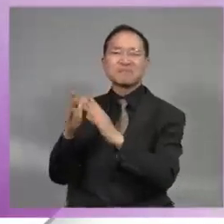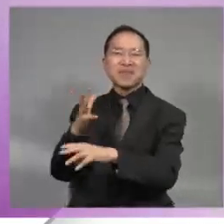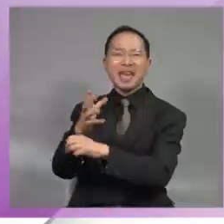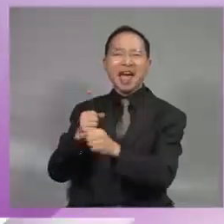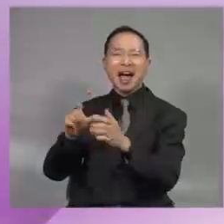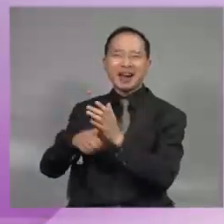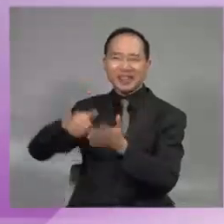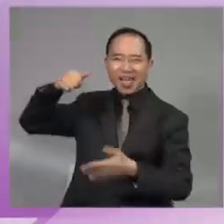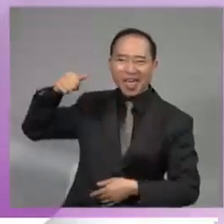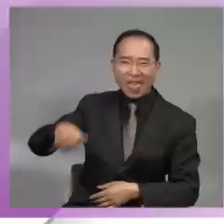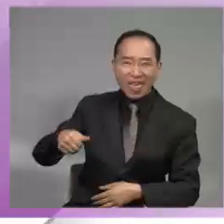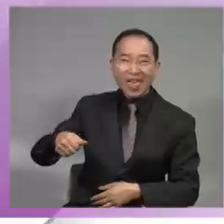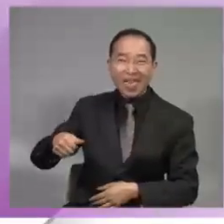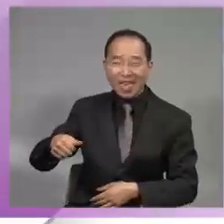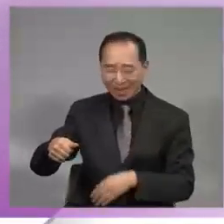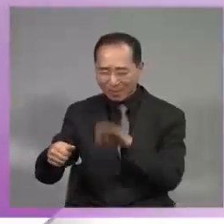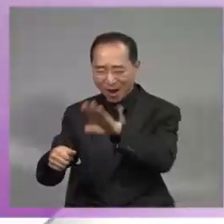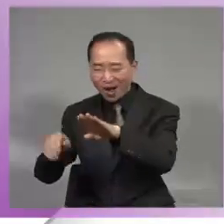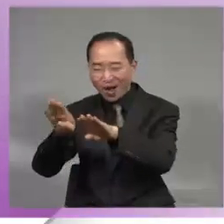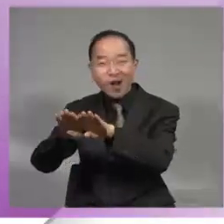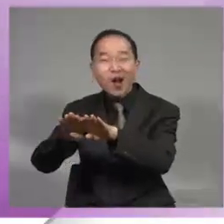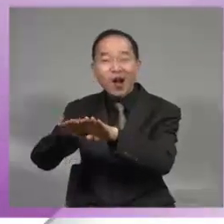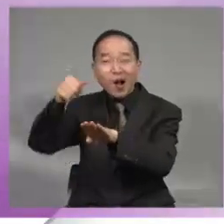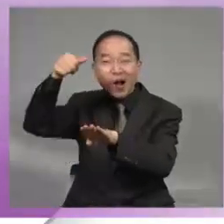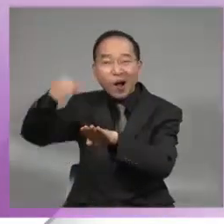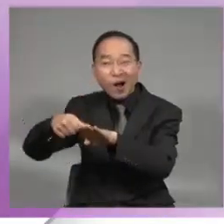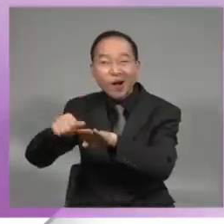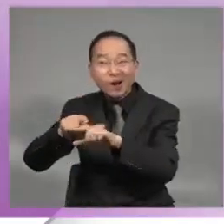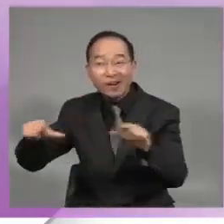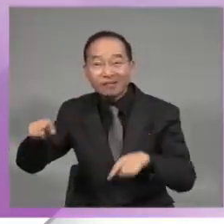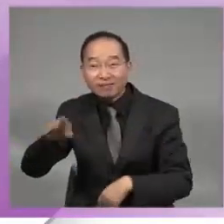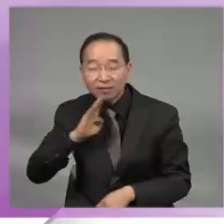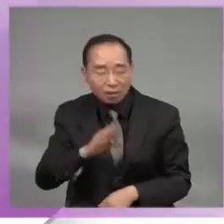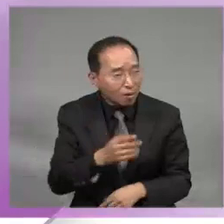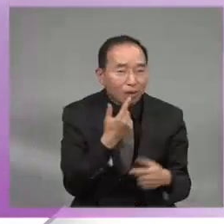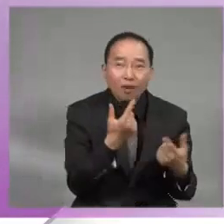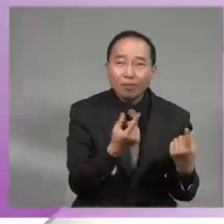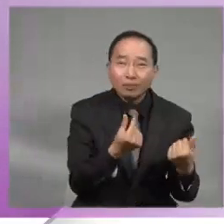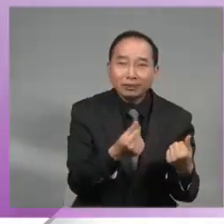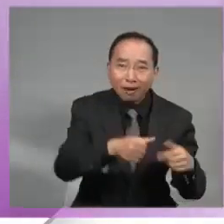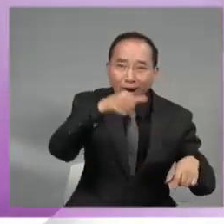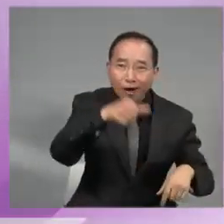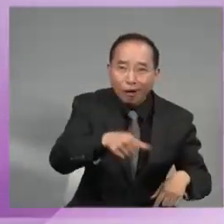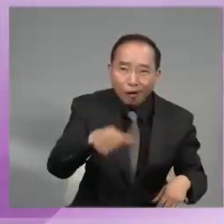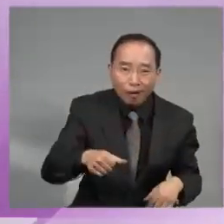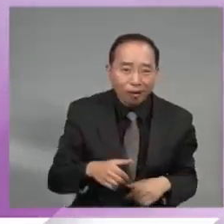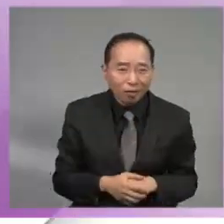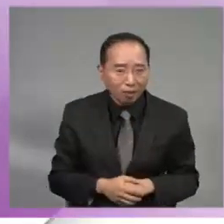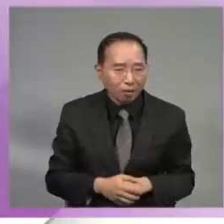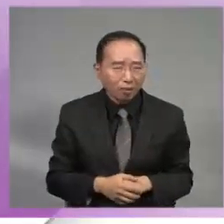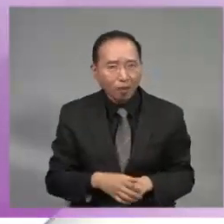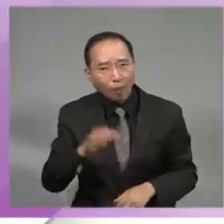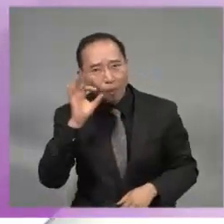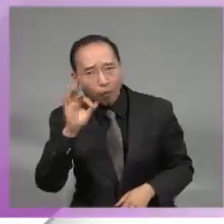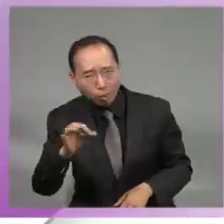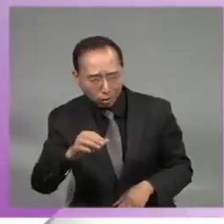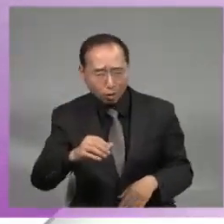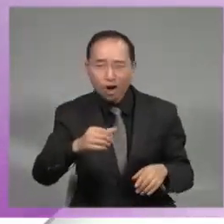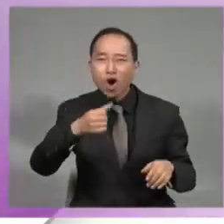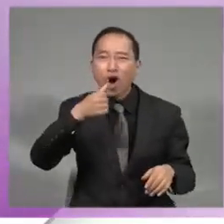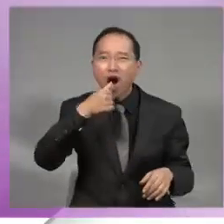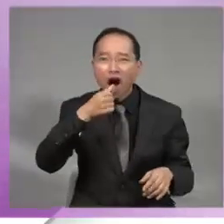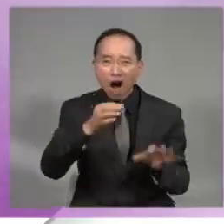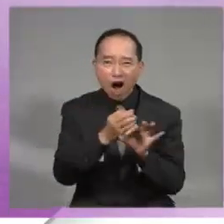저렇게 겹쳐서 이제 도장들을 많이 찍거든요. 예. 아, 실제로 비슷하게 좀 어우 굉장히 많은 곳에 앞뒤로 예. 네.